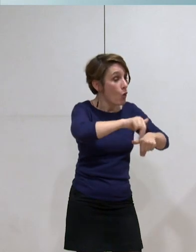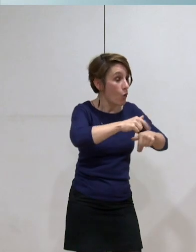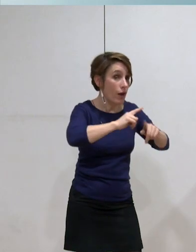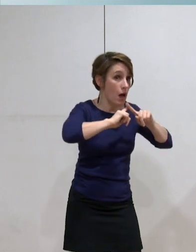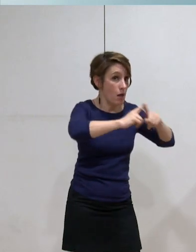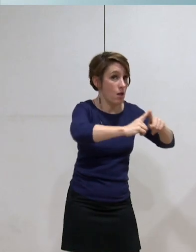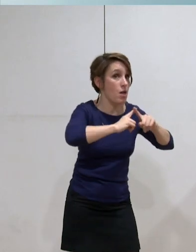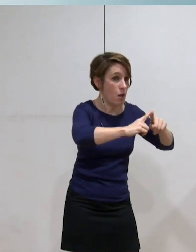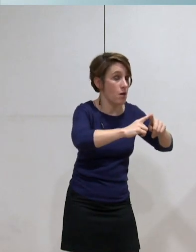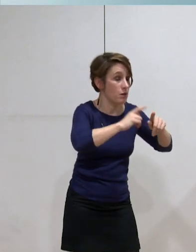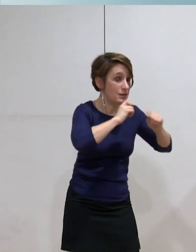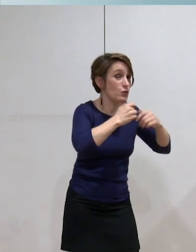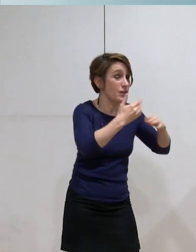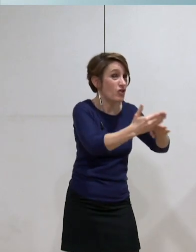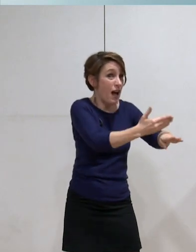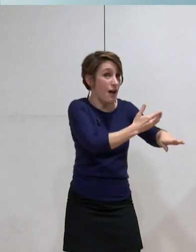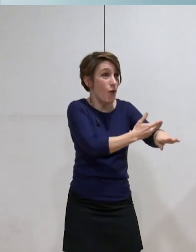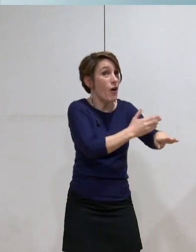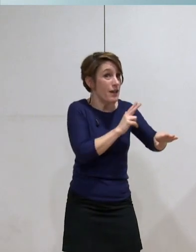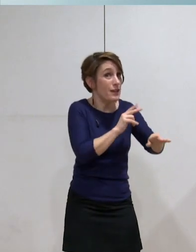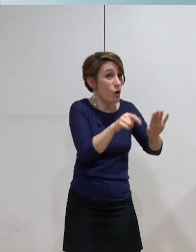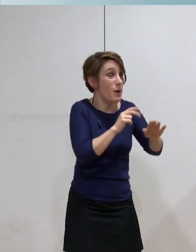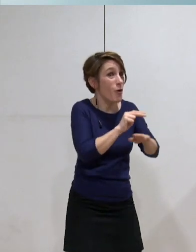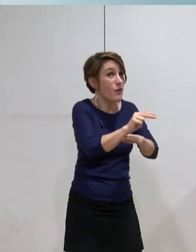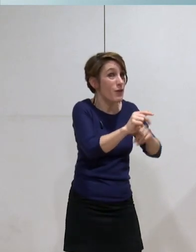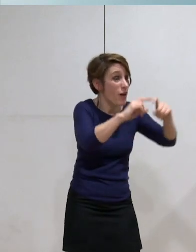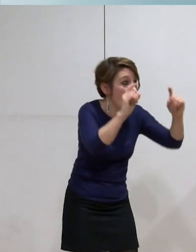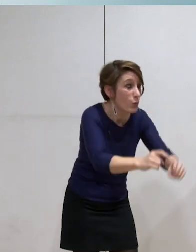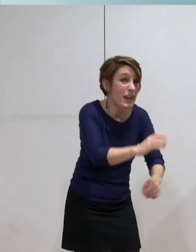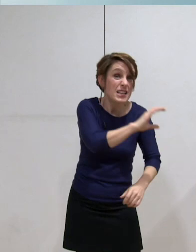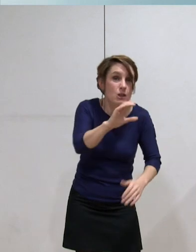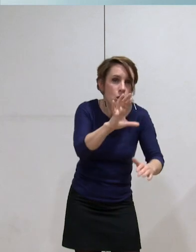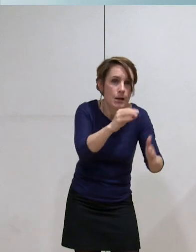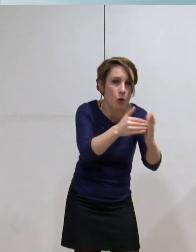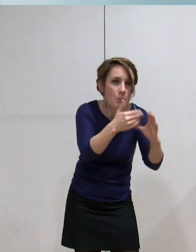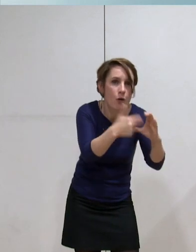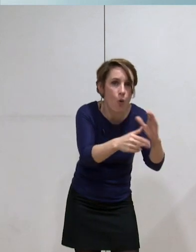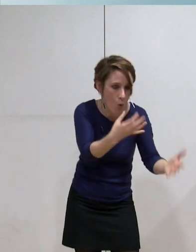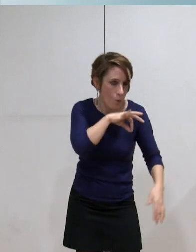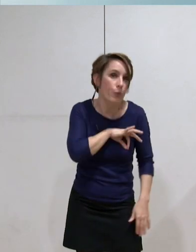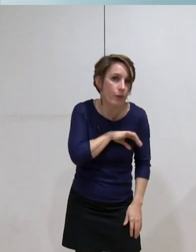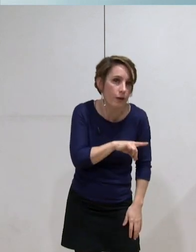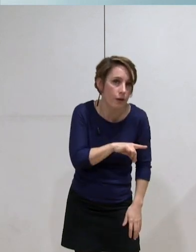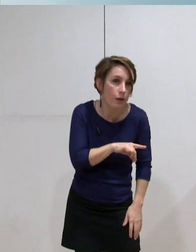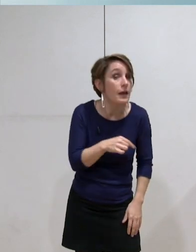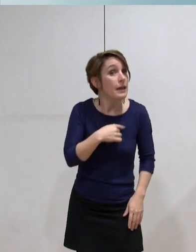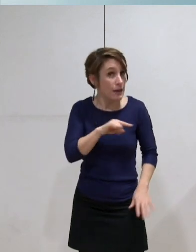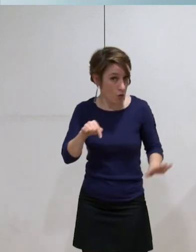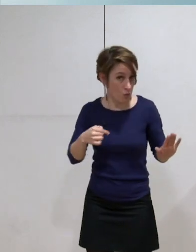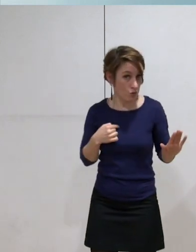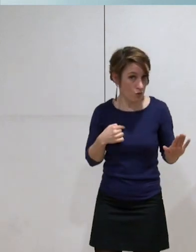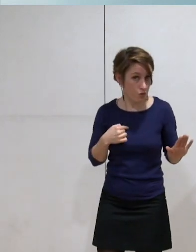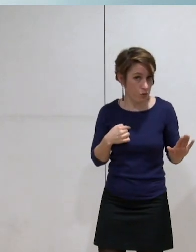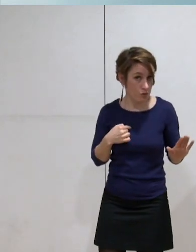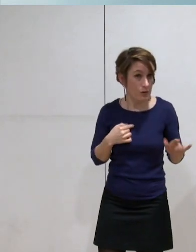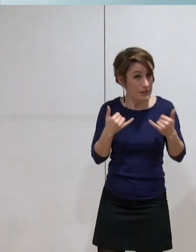engagé avant notre arrivé et qu'elles étaient sur les bases de 150000 € et que nous avons eu que nous avons eu dans ce